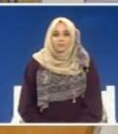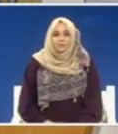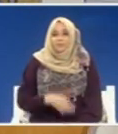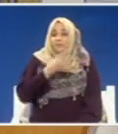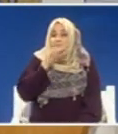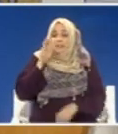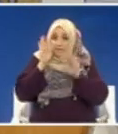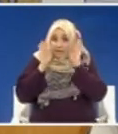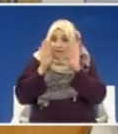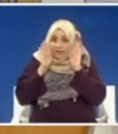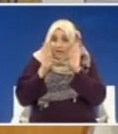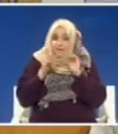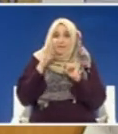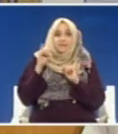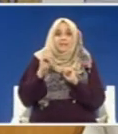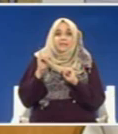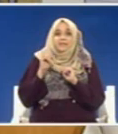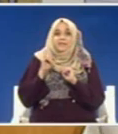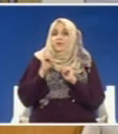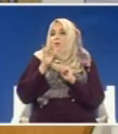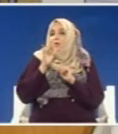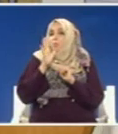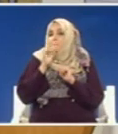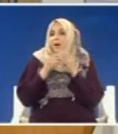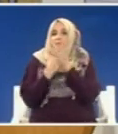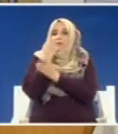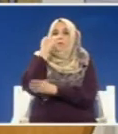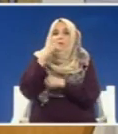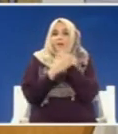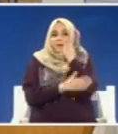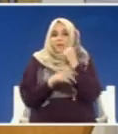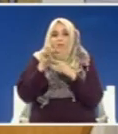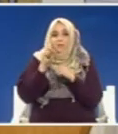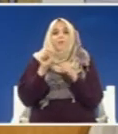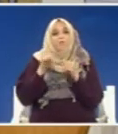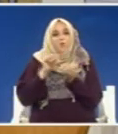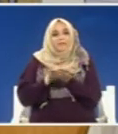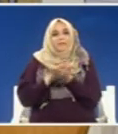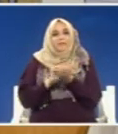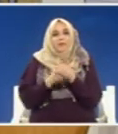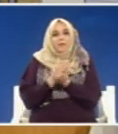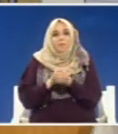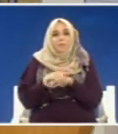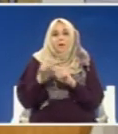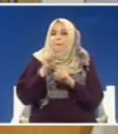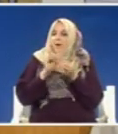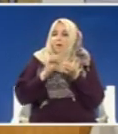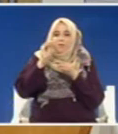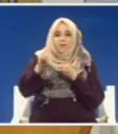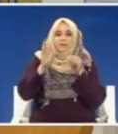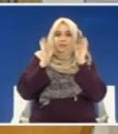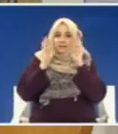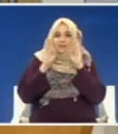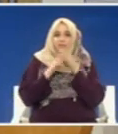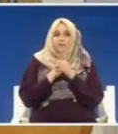صلي، وإذا تعذر عليك أن تتوضئي بالماء فتيممي، ولكن لا تؤجل الصلاة